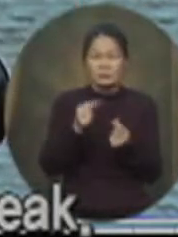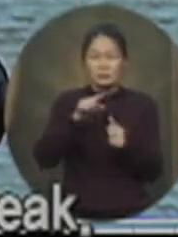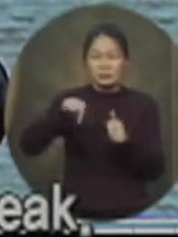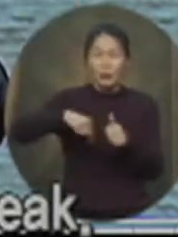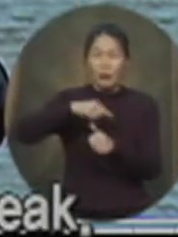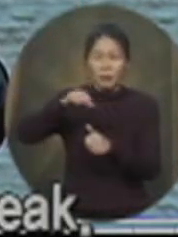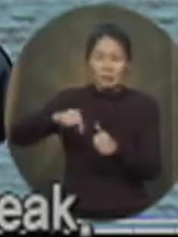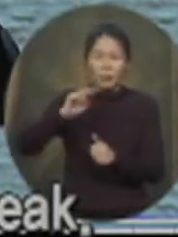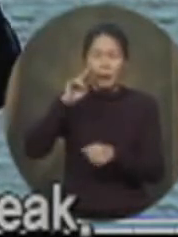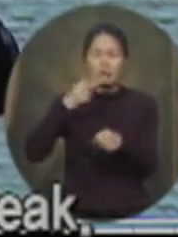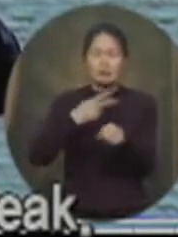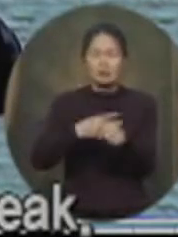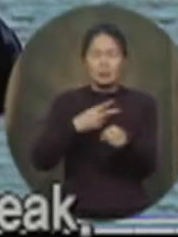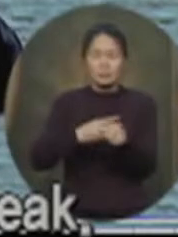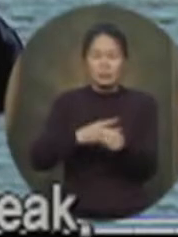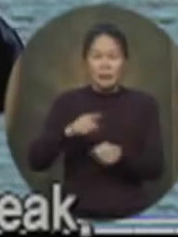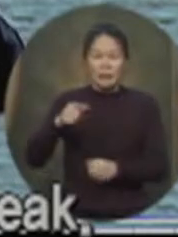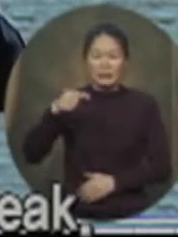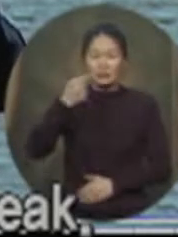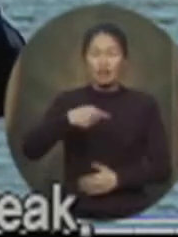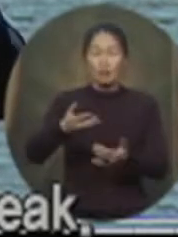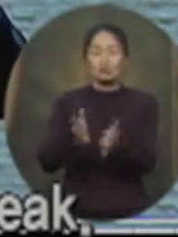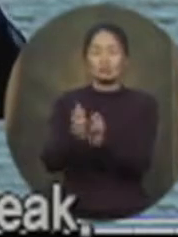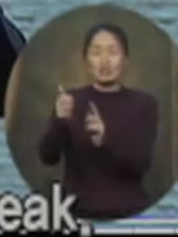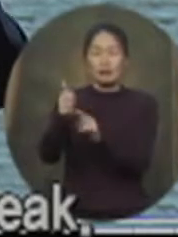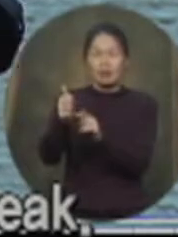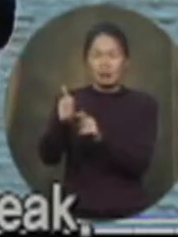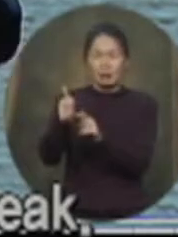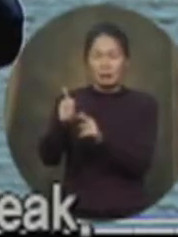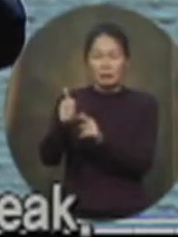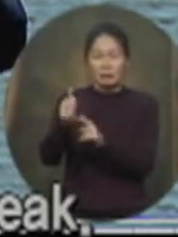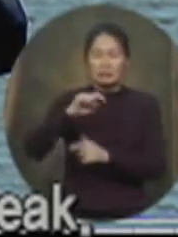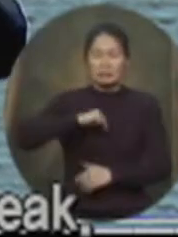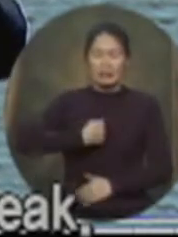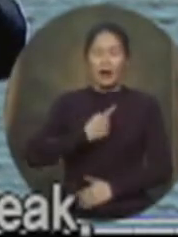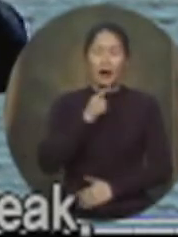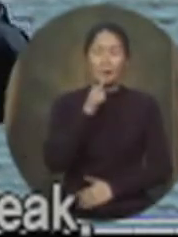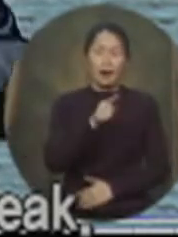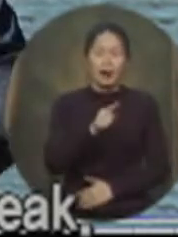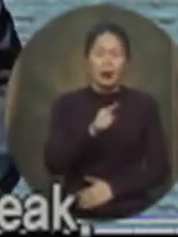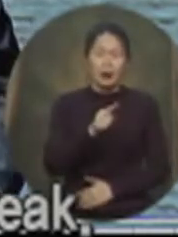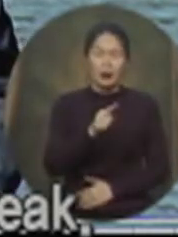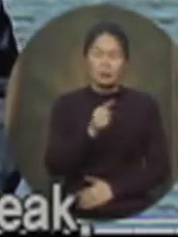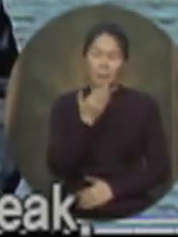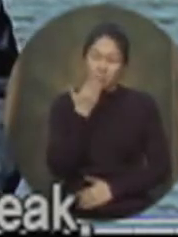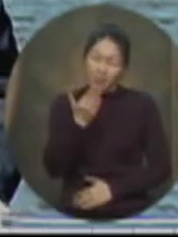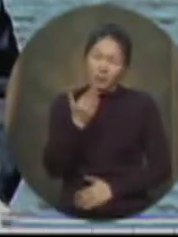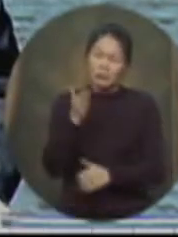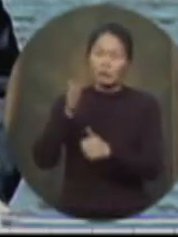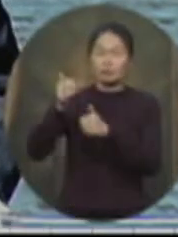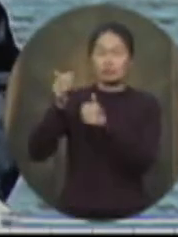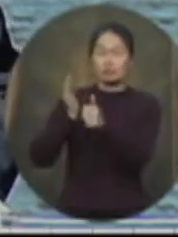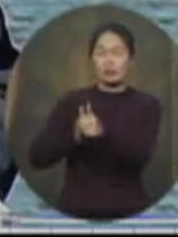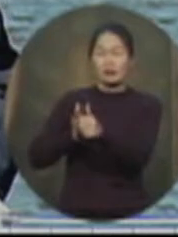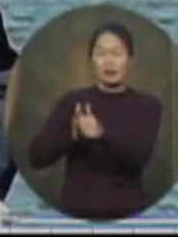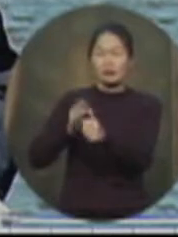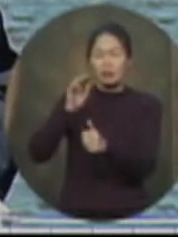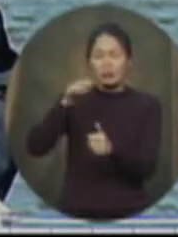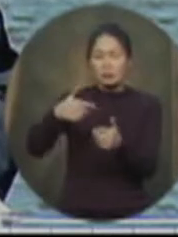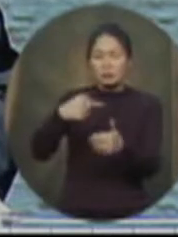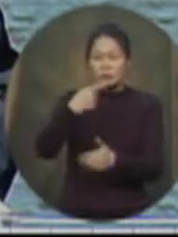사도 바울이 전 부장에게 자기가 말을 좀 할 수 있겠느냐 고 부탁을 합니다 전